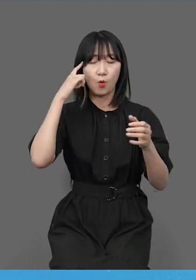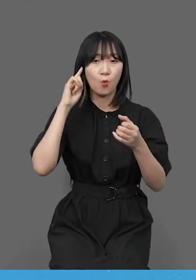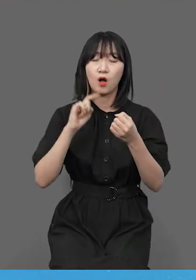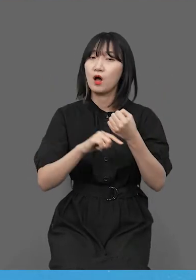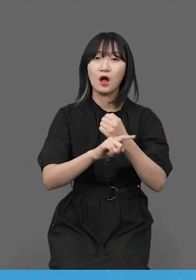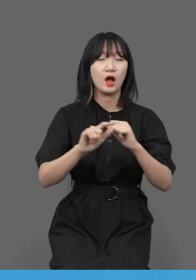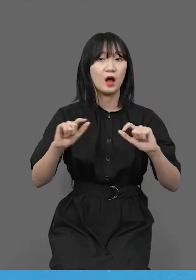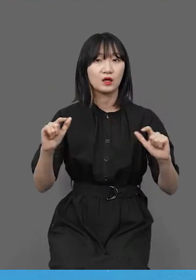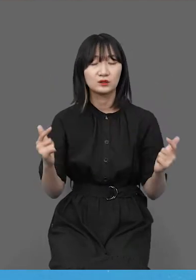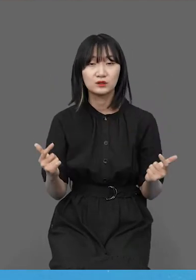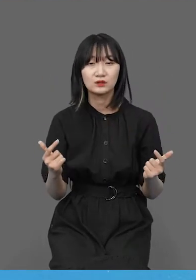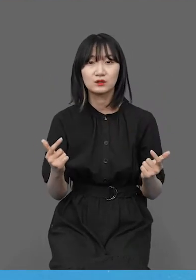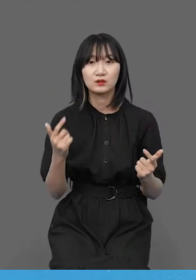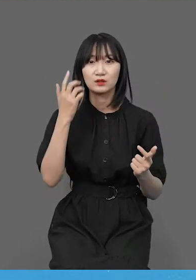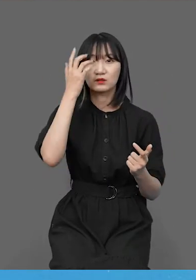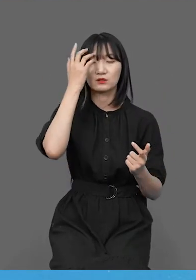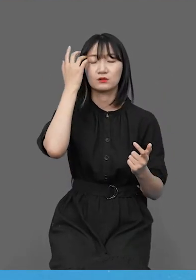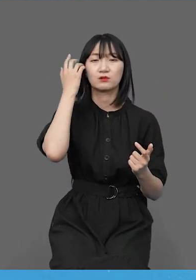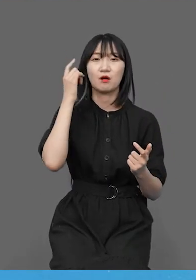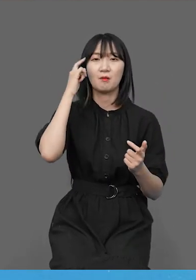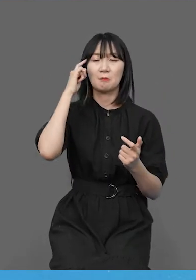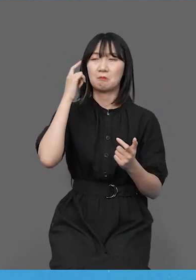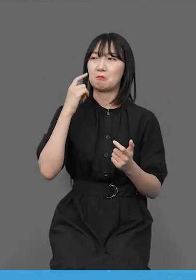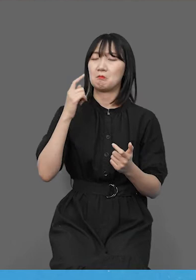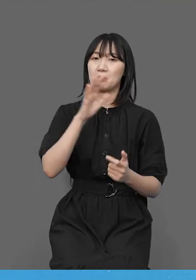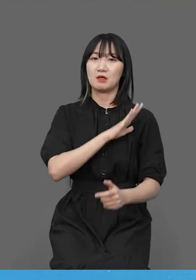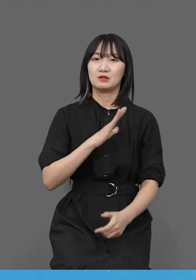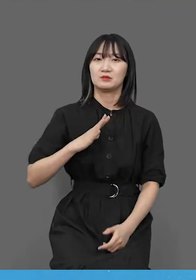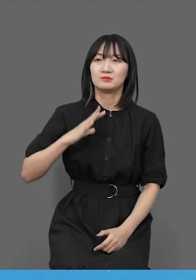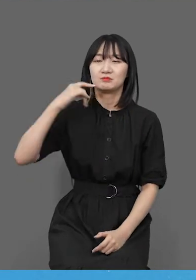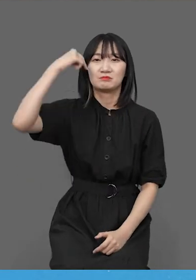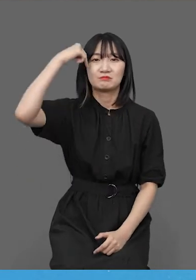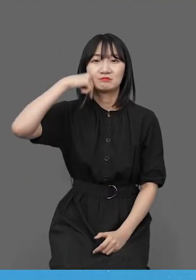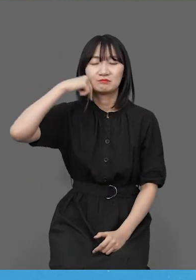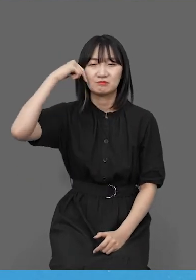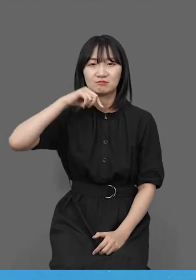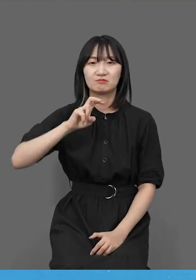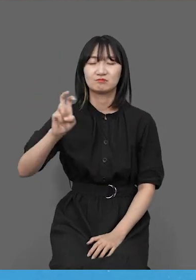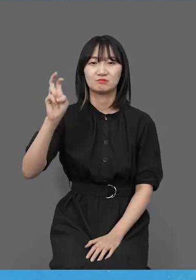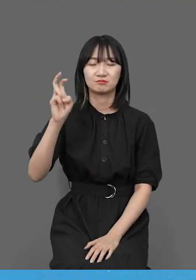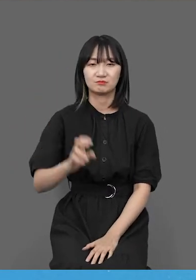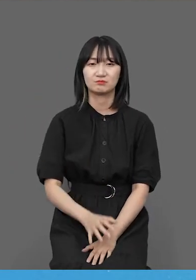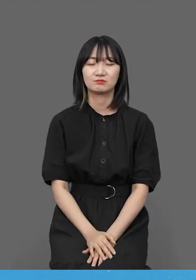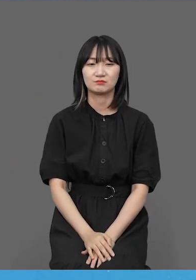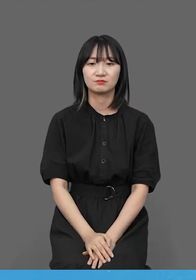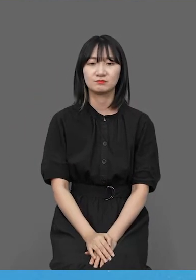말이야, 이런 생각을 했을 때 좀 배신감 같은 걸 느끼실 수도 있을 것 같습니다.